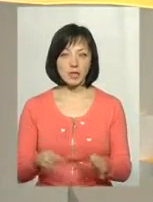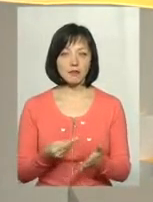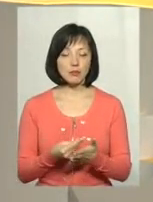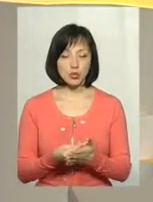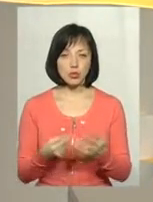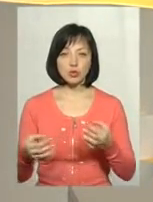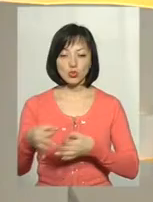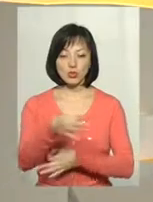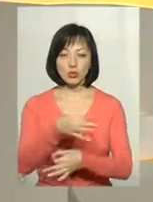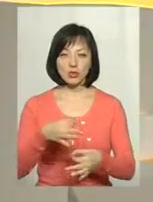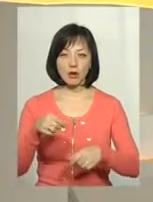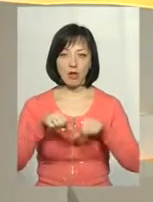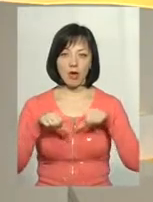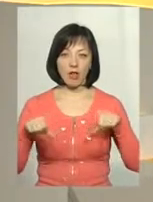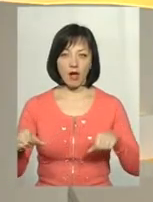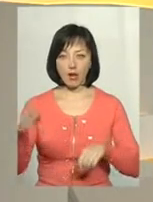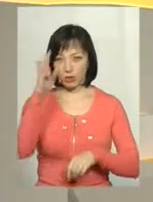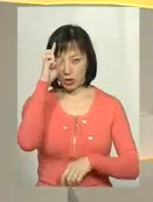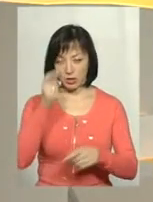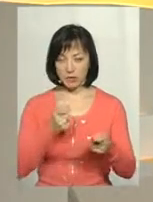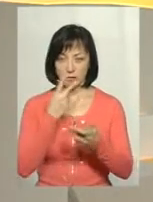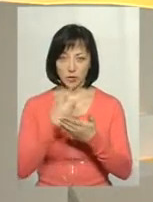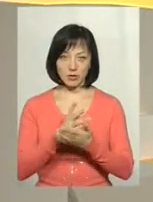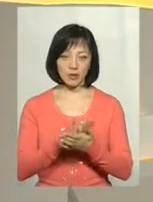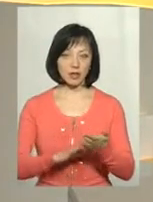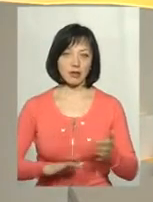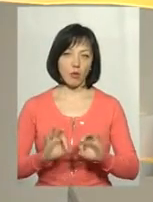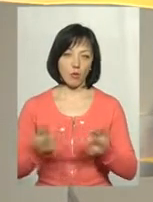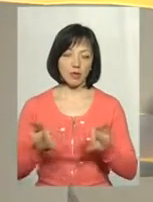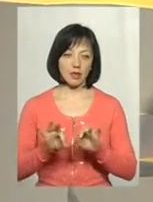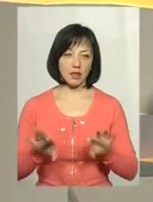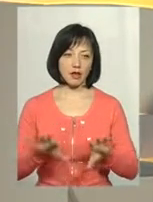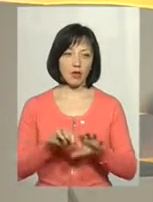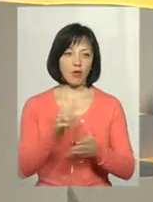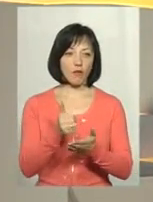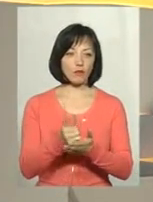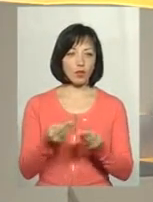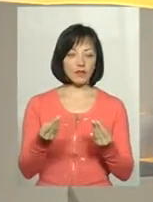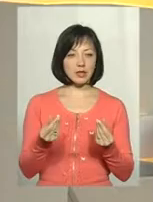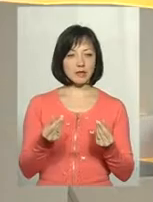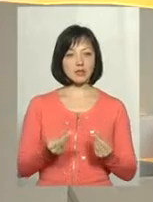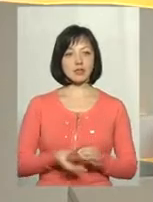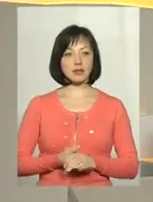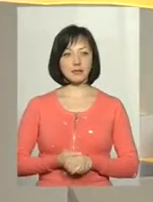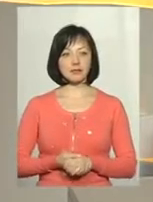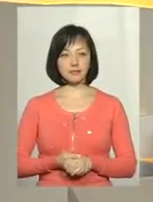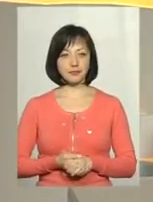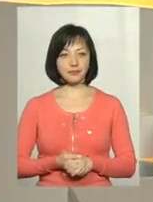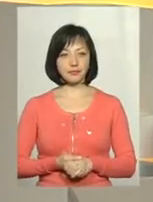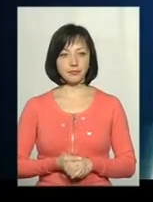бюджетів йшлося на одній з колегій облдержадміністрації. Прошу, будь ласка, коментар головного фінансиста області. Далі продовжимо.